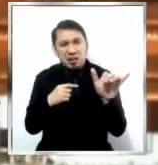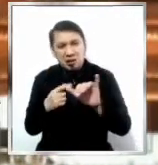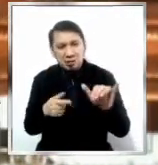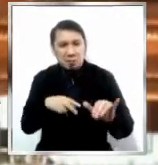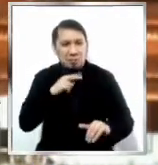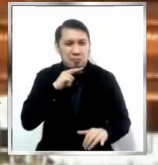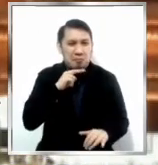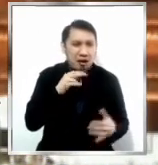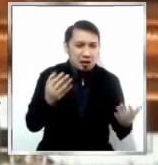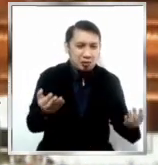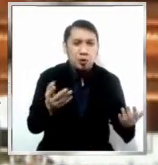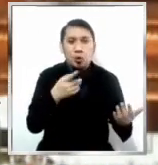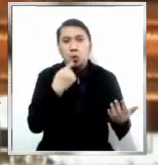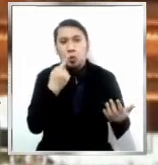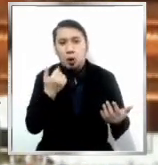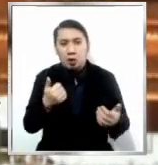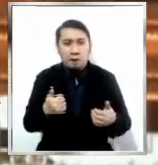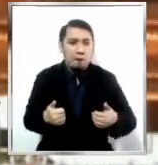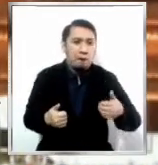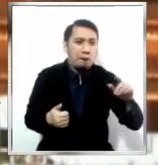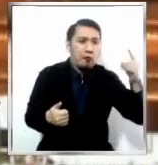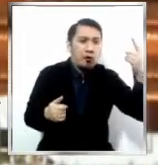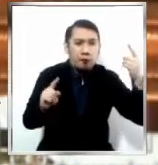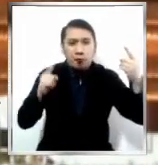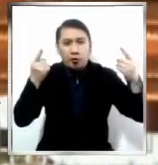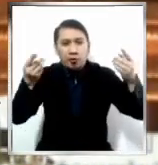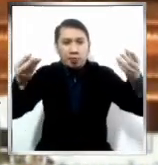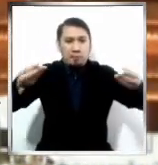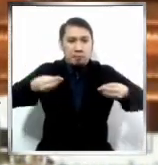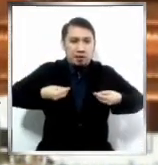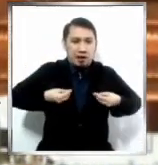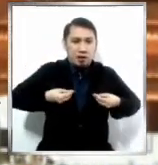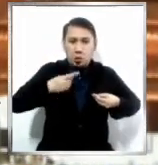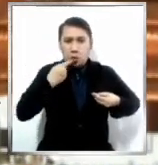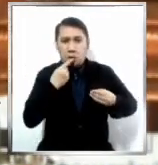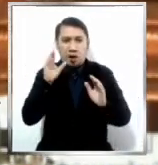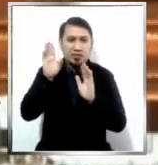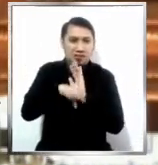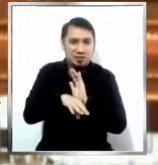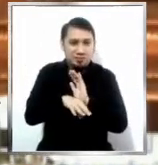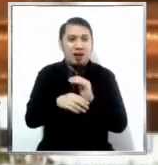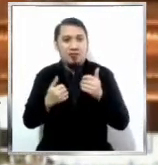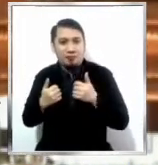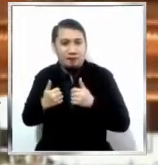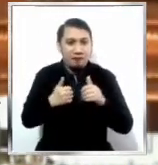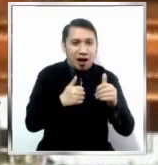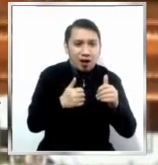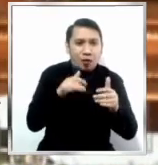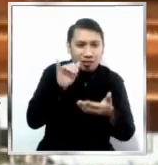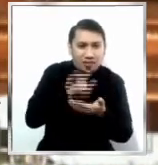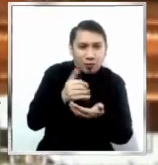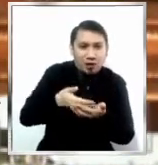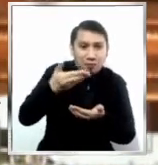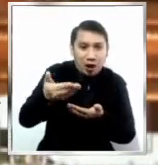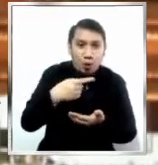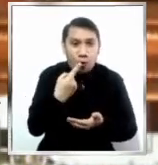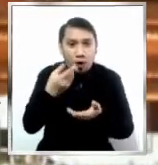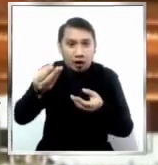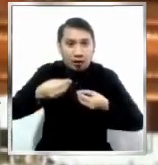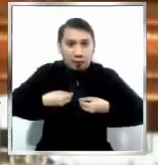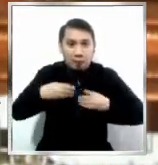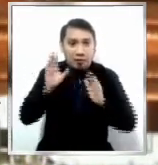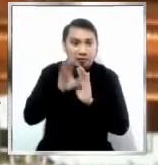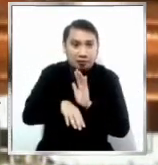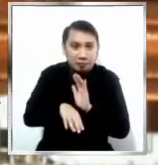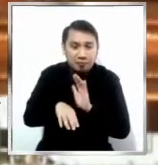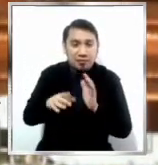Kung sino lang nauna, magbigay sa atin na mura, doon tayo pupunta. Kasi they know that they do